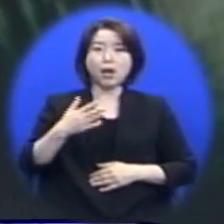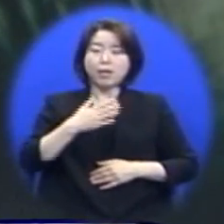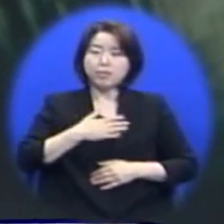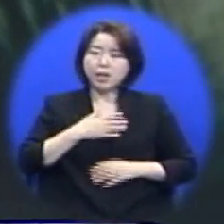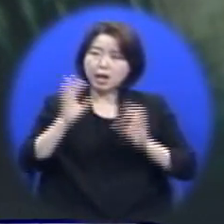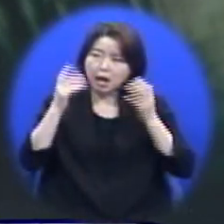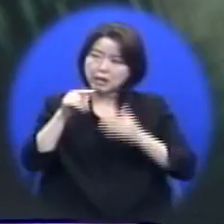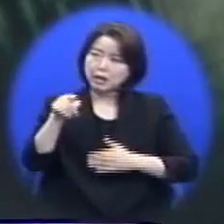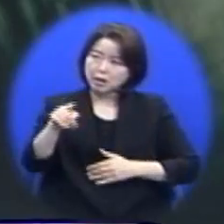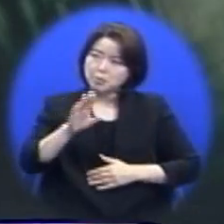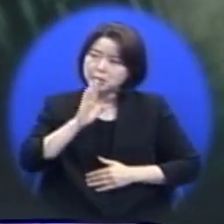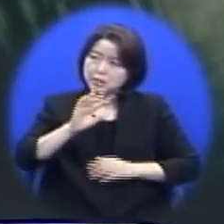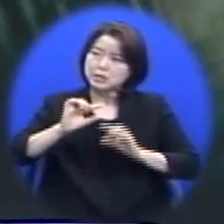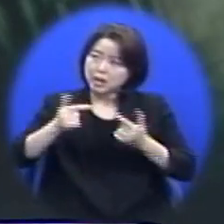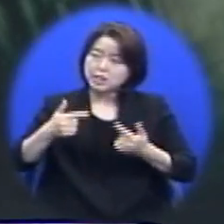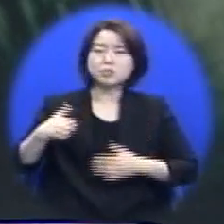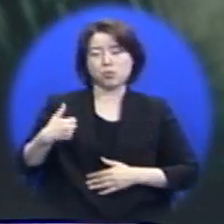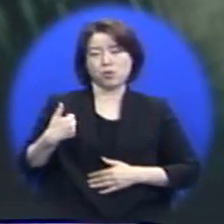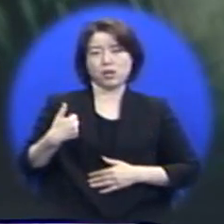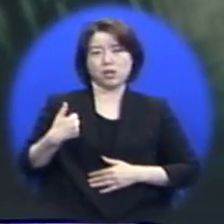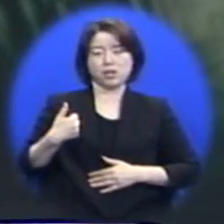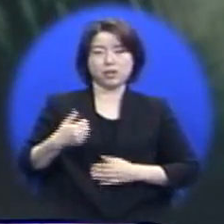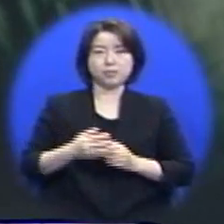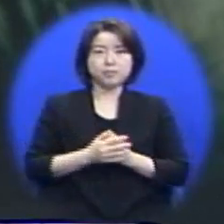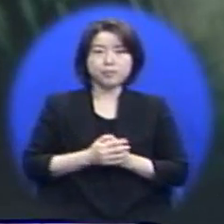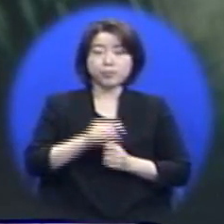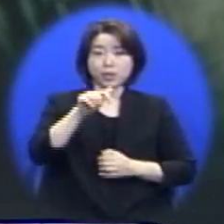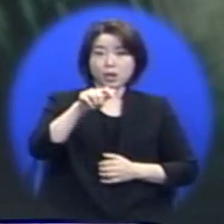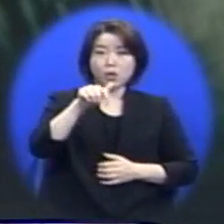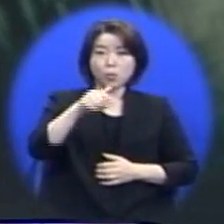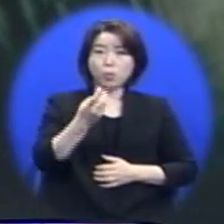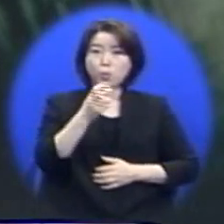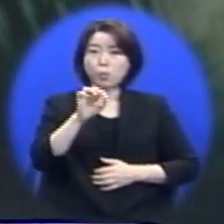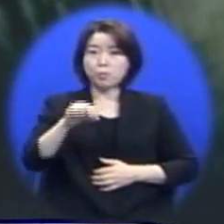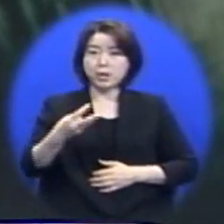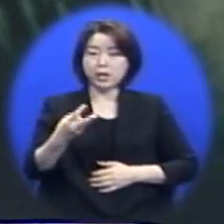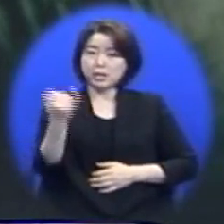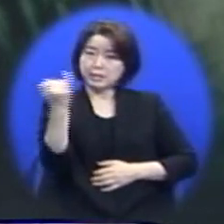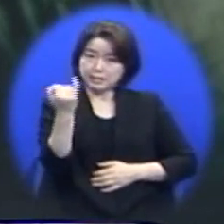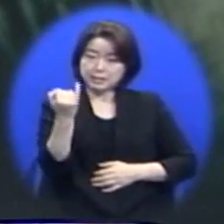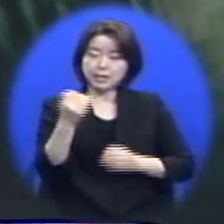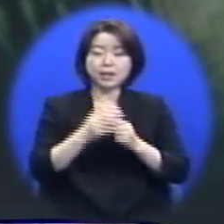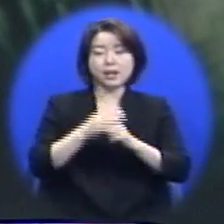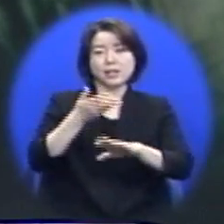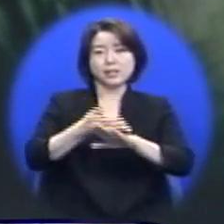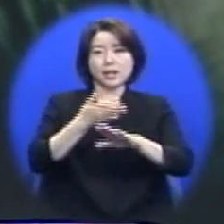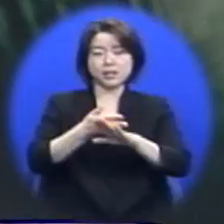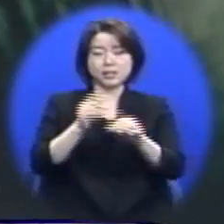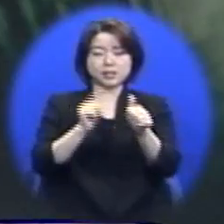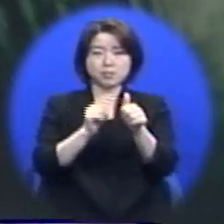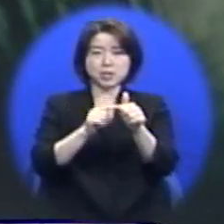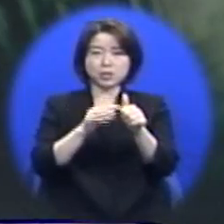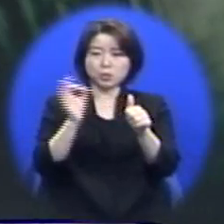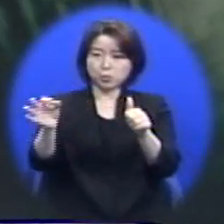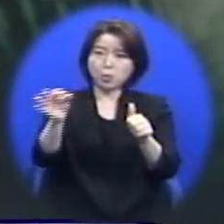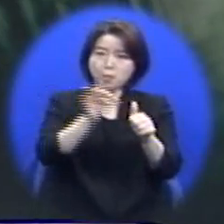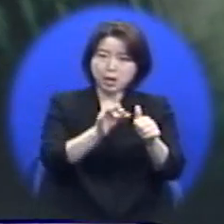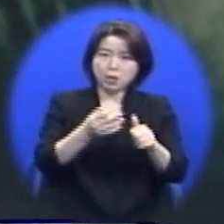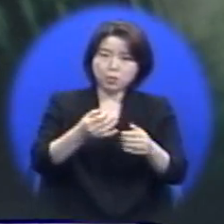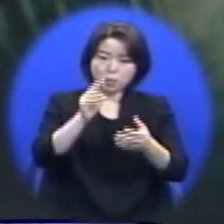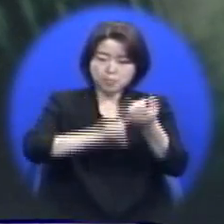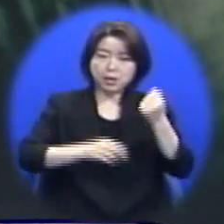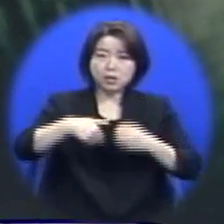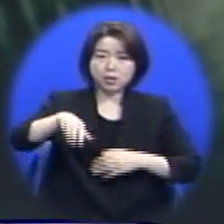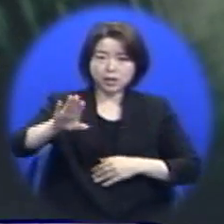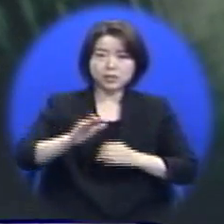정도. 고멜이 다른 남자에게로 돈을 받고 팔려갈 때 호세아는